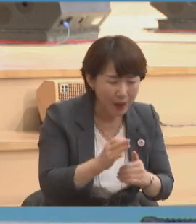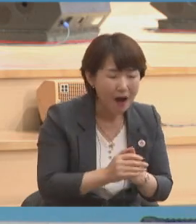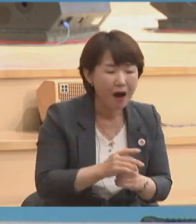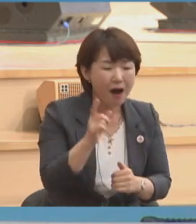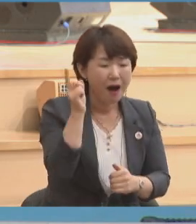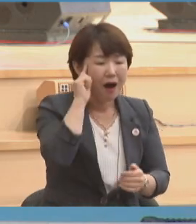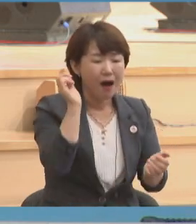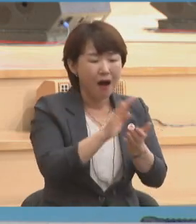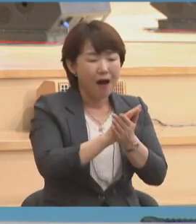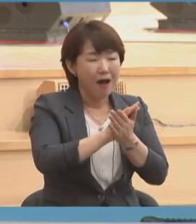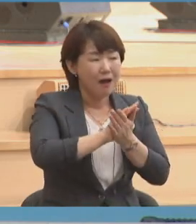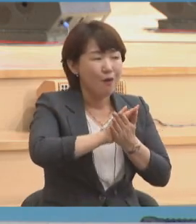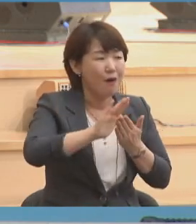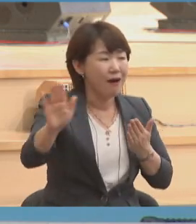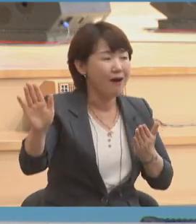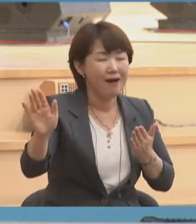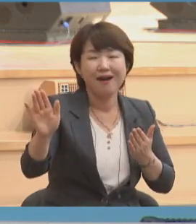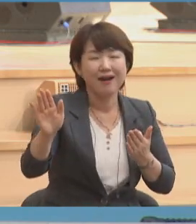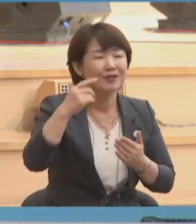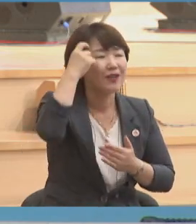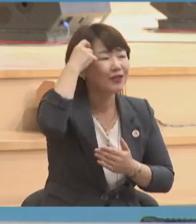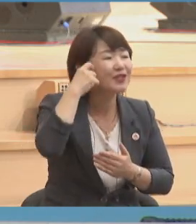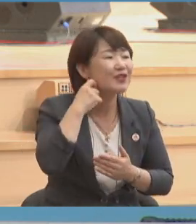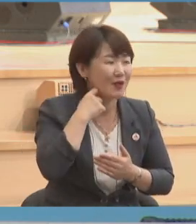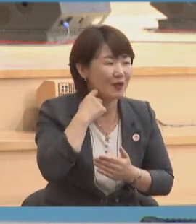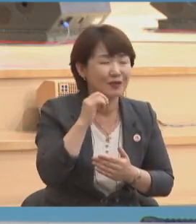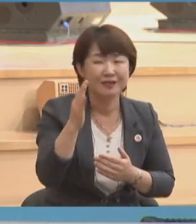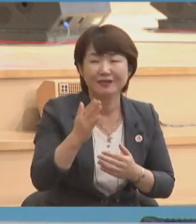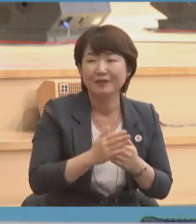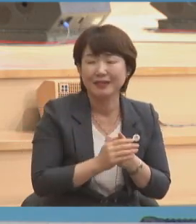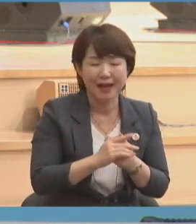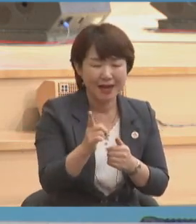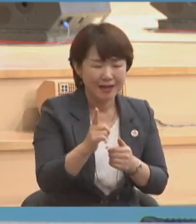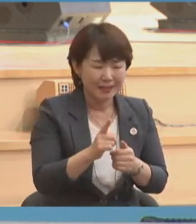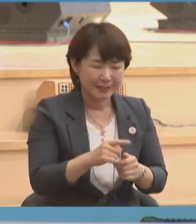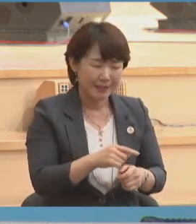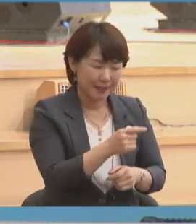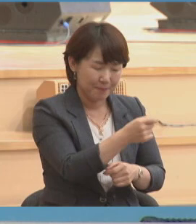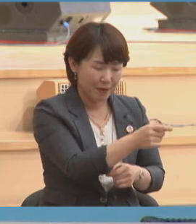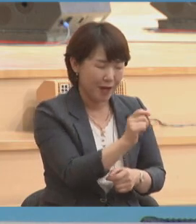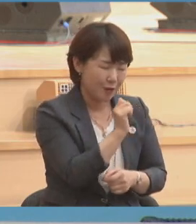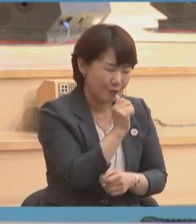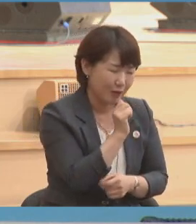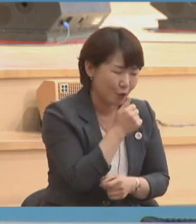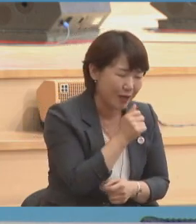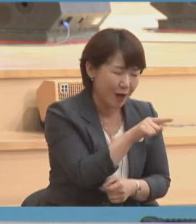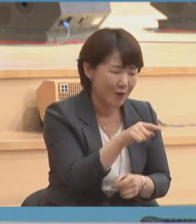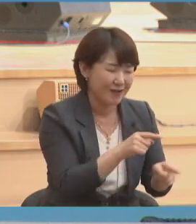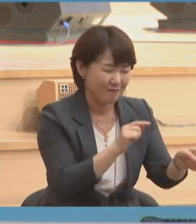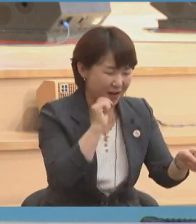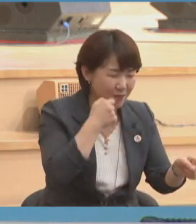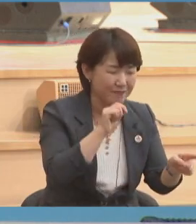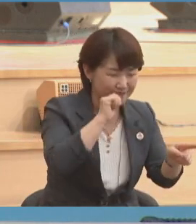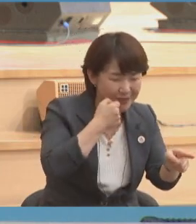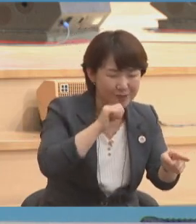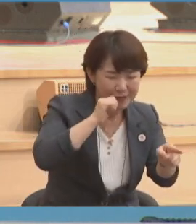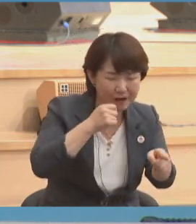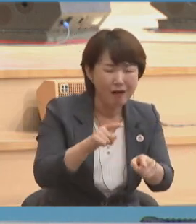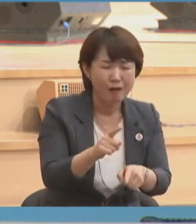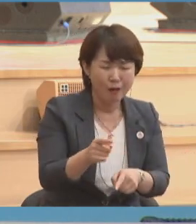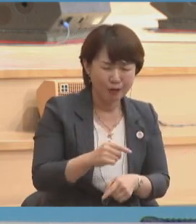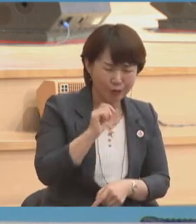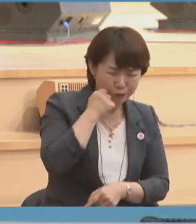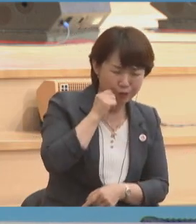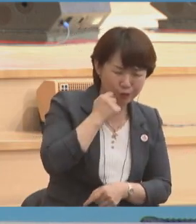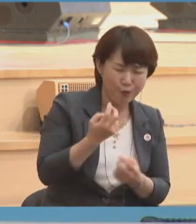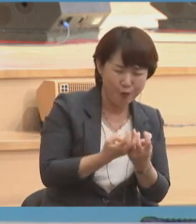압권처럼 느껴져야 제대로 읽는 거야. 딱 이렇게 있다가 소개하고 쉽지 않고 어렵고 이걸 어떻게 사나 싶고 막 이렇게